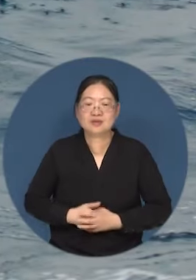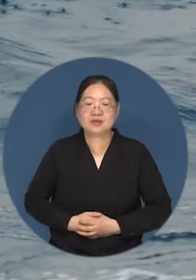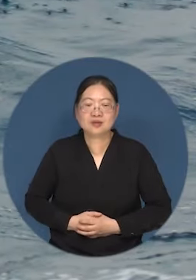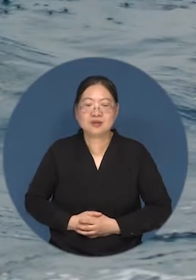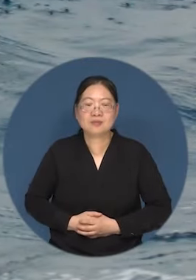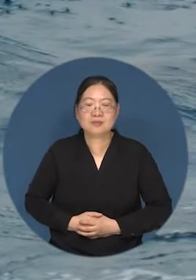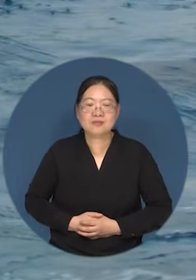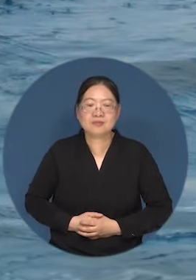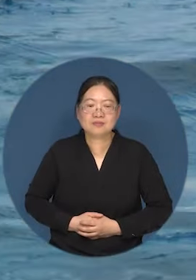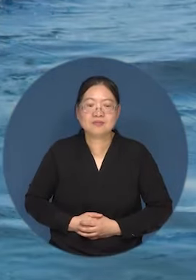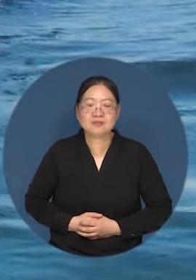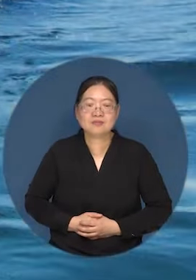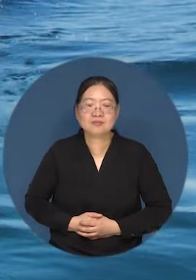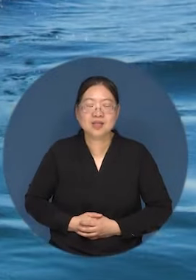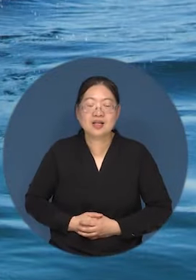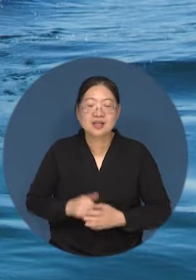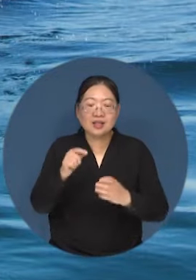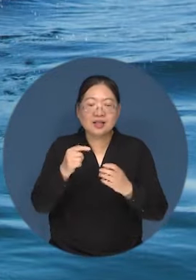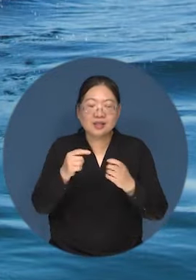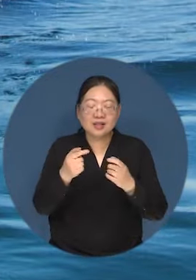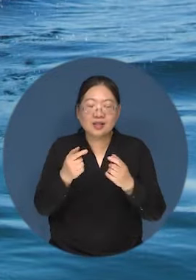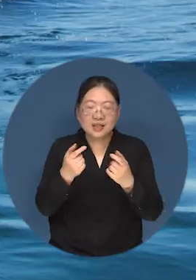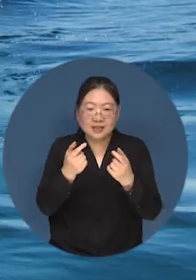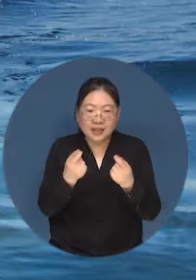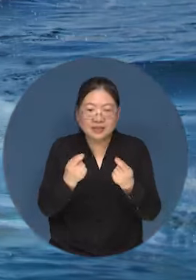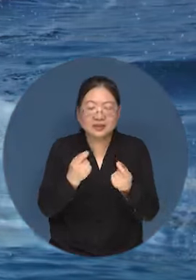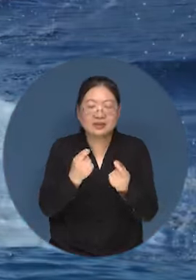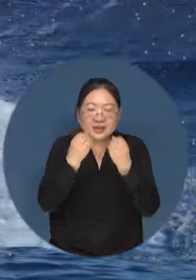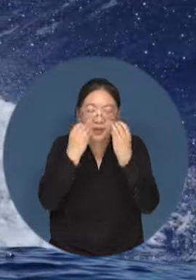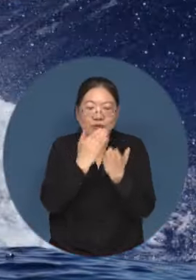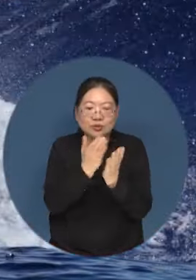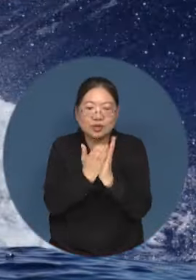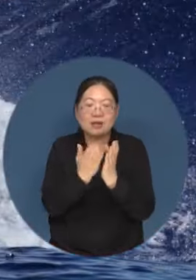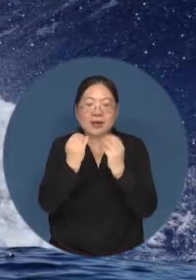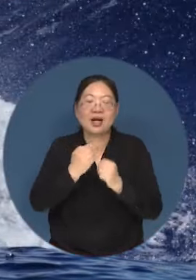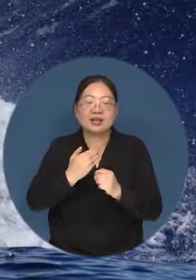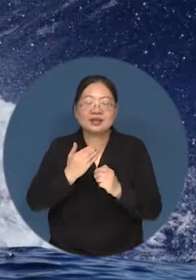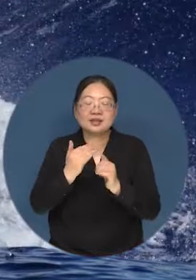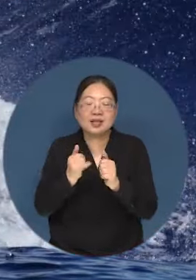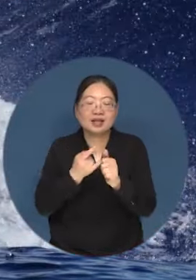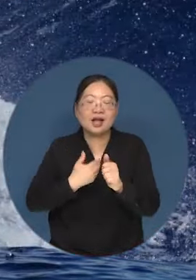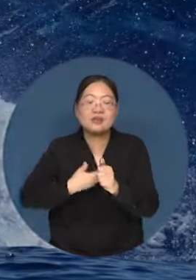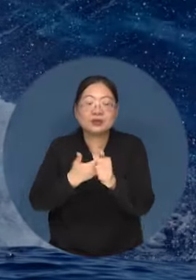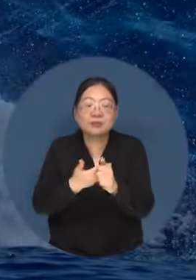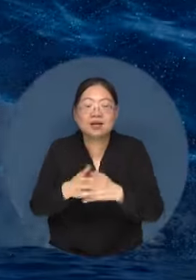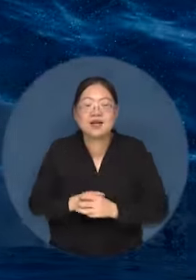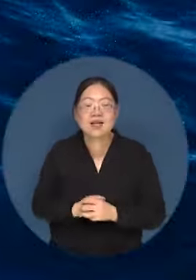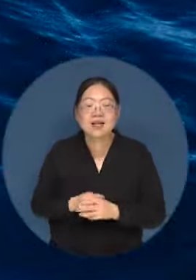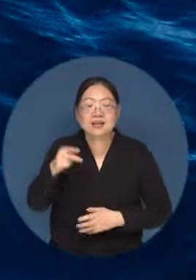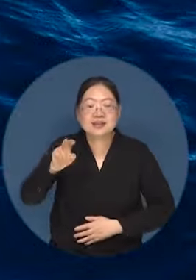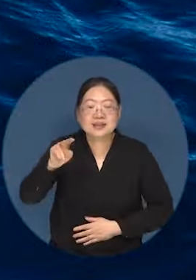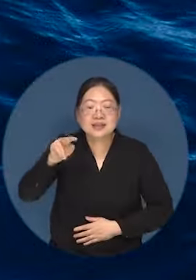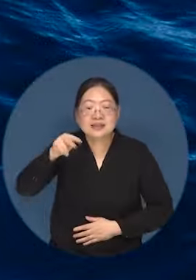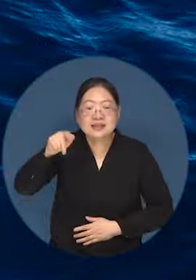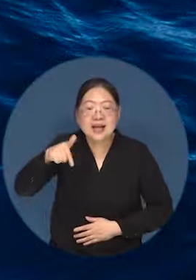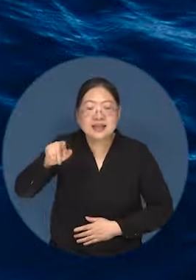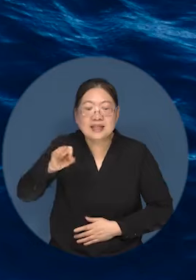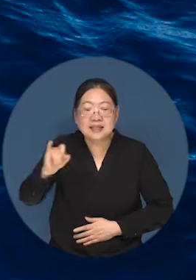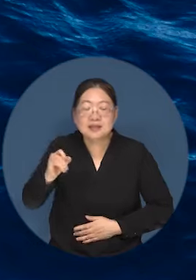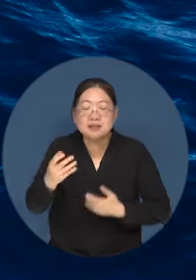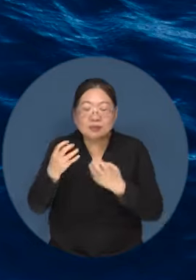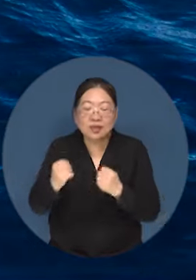더 사람들이 많이 알았으면 좋겠습니다. 우리나라의 서해에는 상갱이가 많고 예. 동해에는 밍크고래, 낫돌고래, 참돌고래가